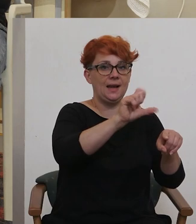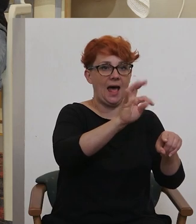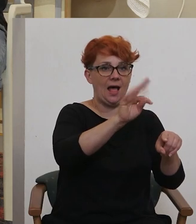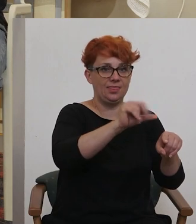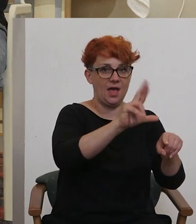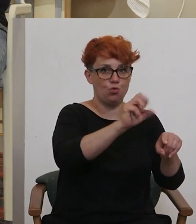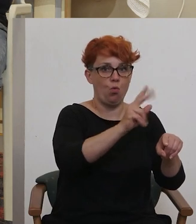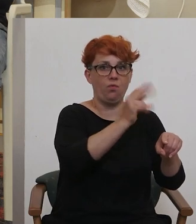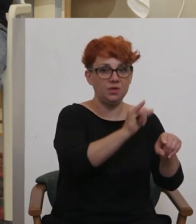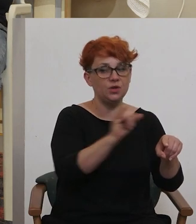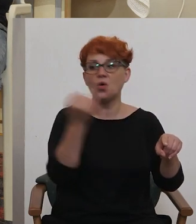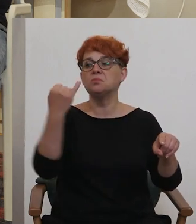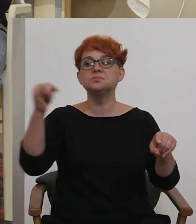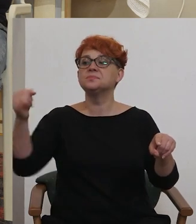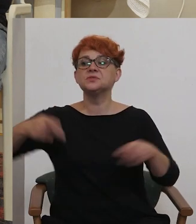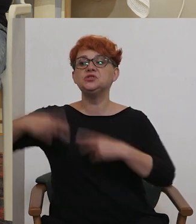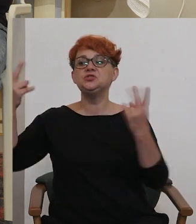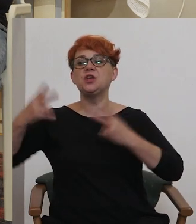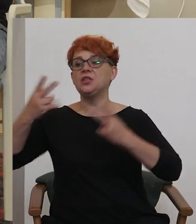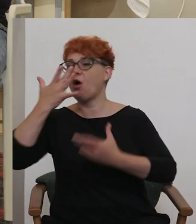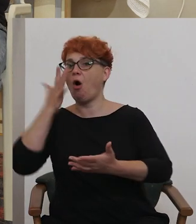przez niektórych publicystów